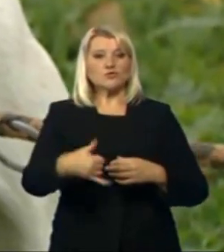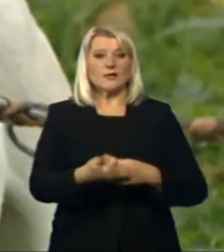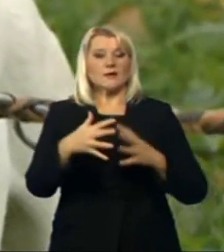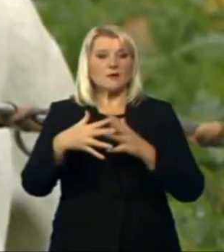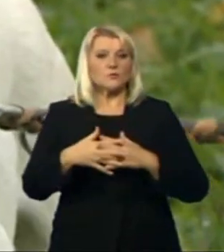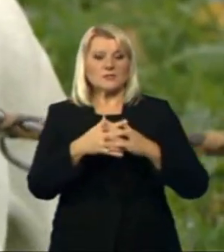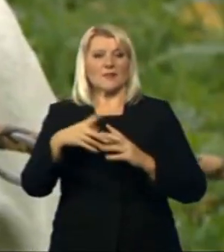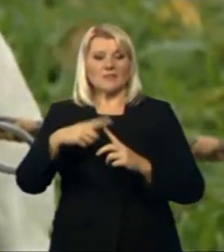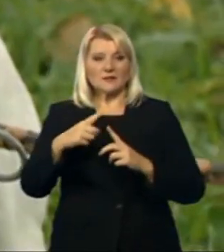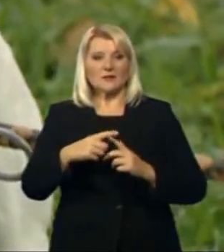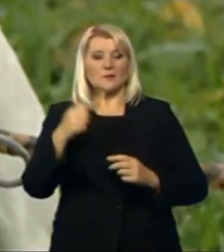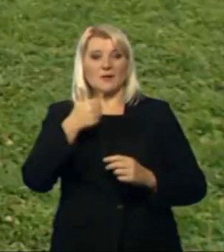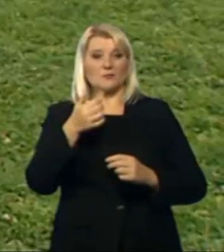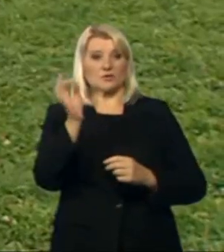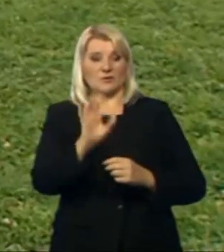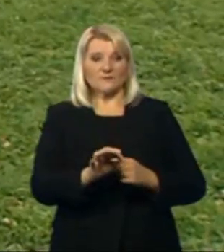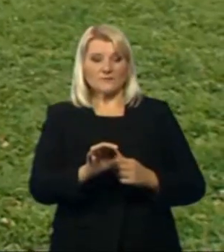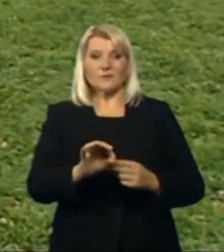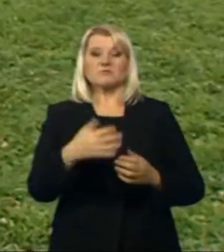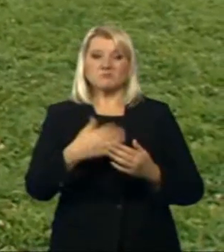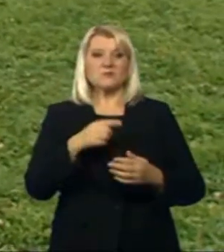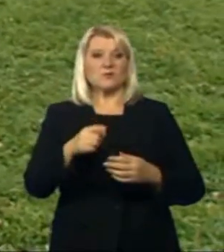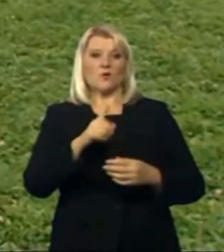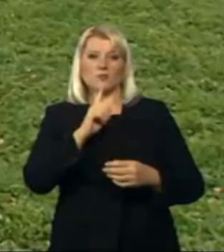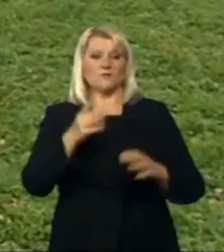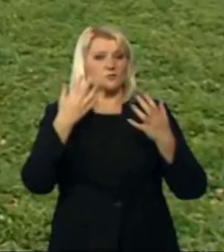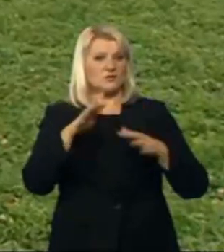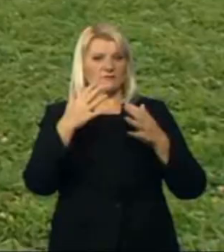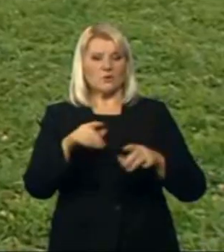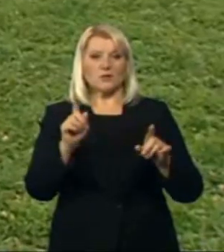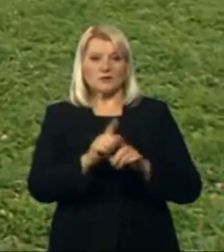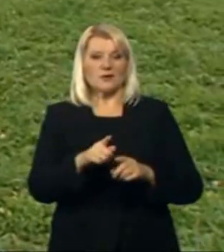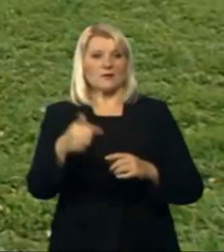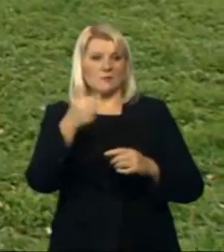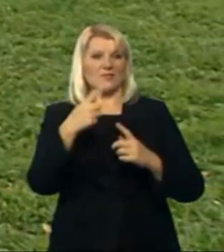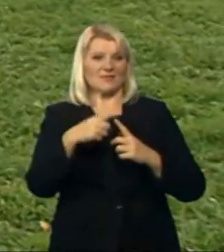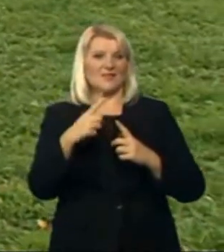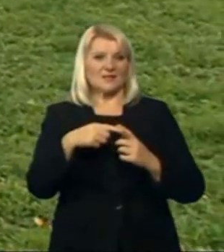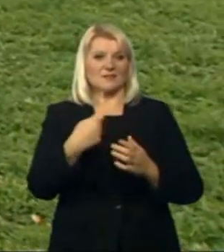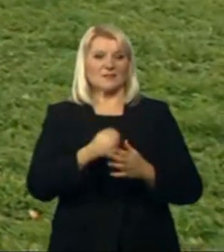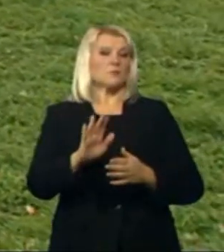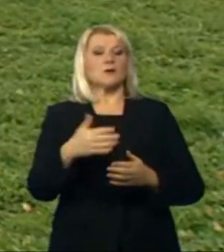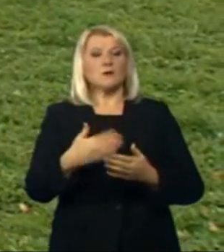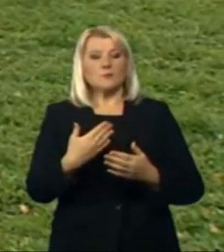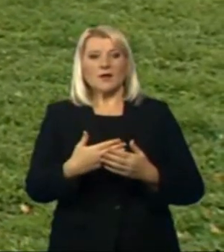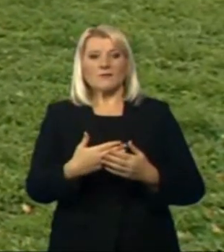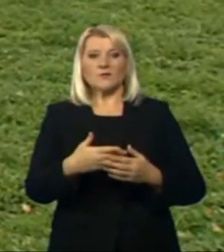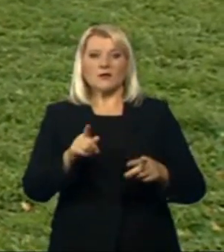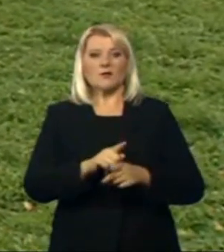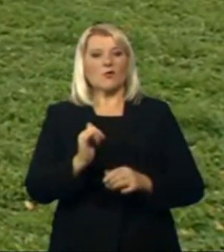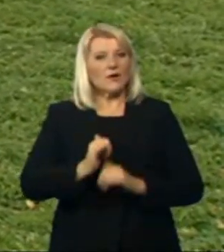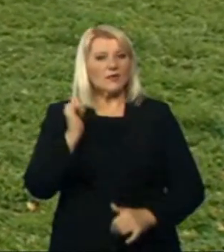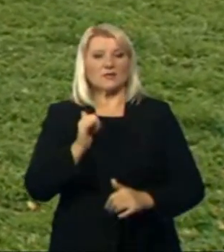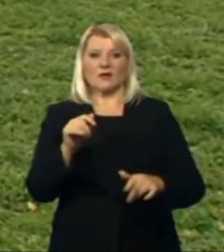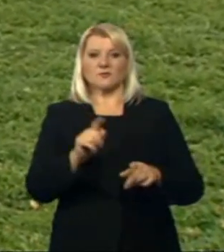Terriera. Jmenuje se Štefy. Přátelé, je to oheň, no je to teriér, to znamená, je to